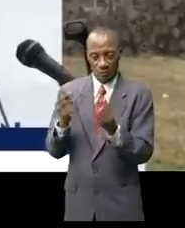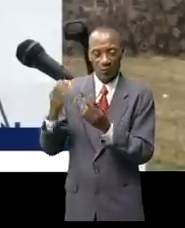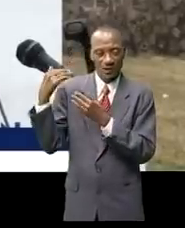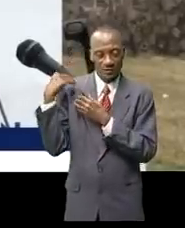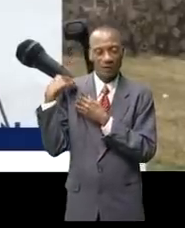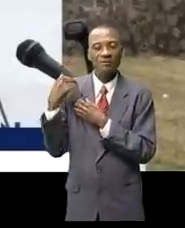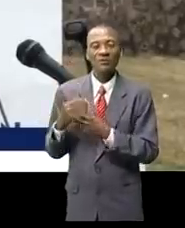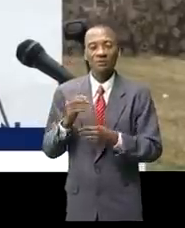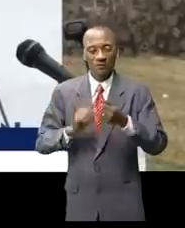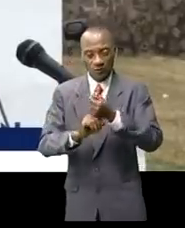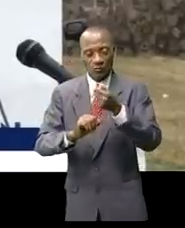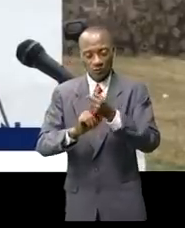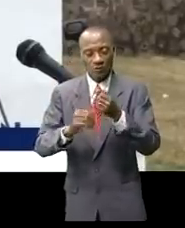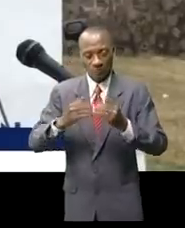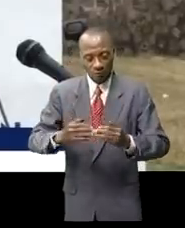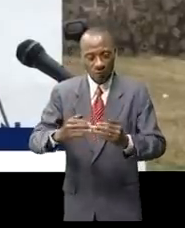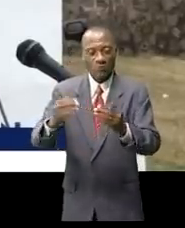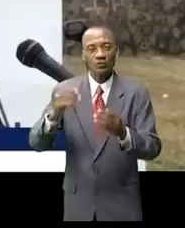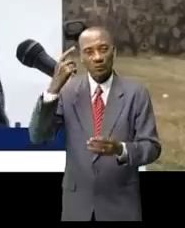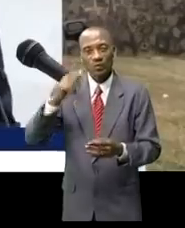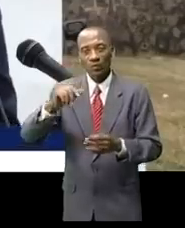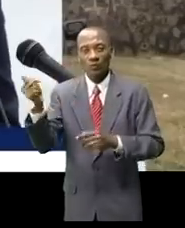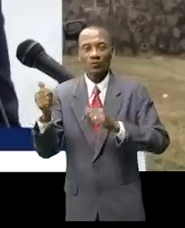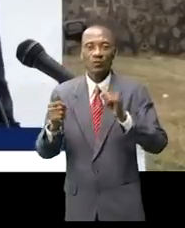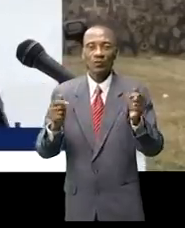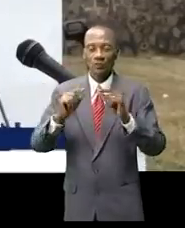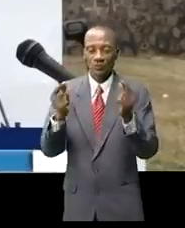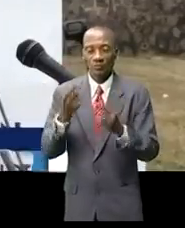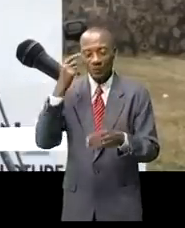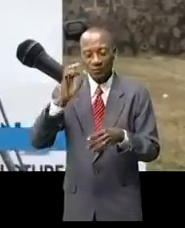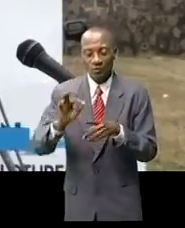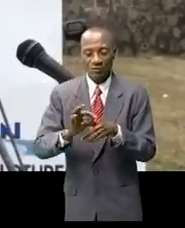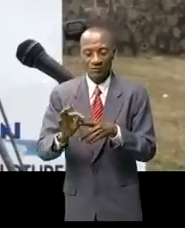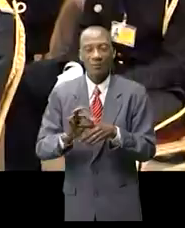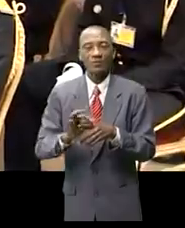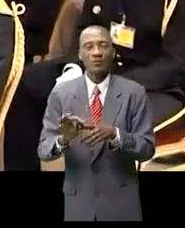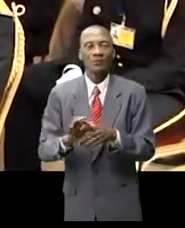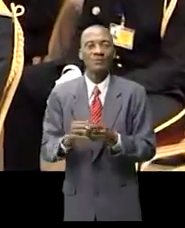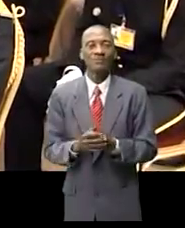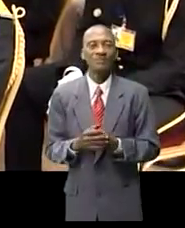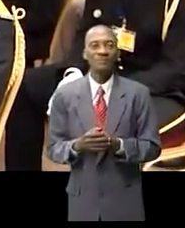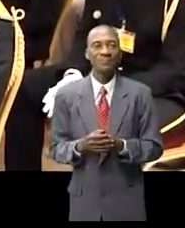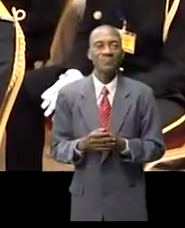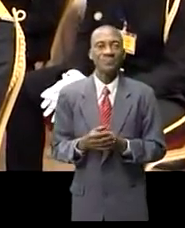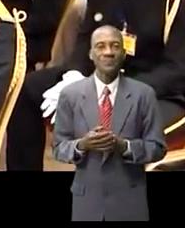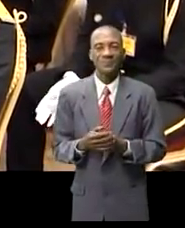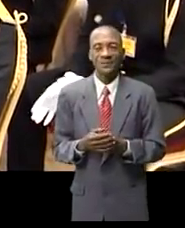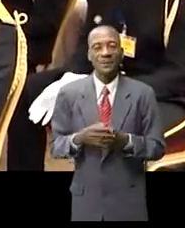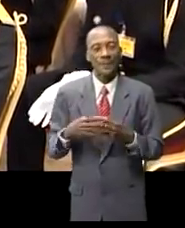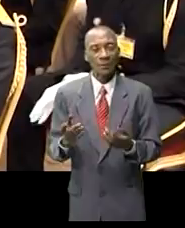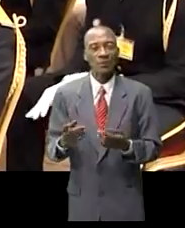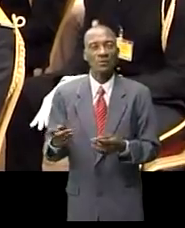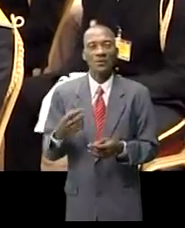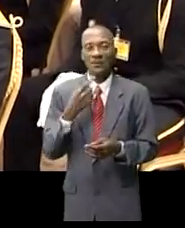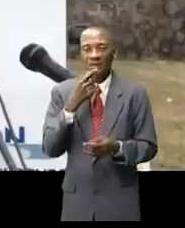processus global reposant sur un concours exigeant pour les promotions à venir. Je renouvelle mes félicitations